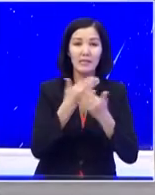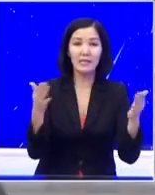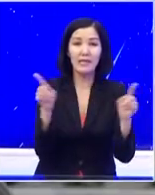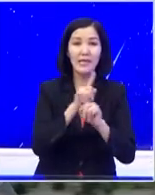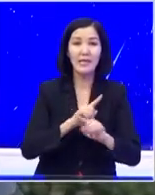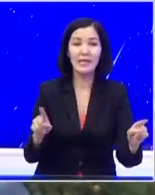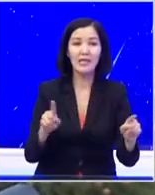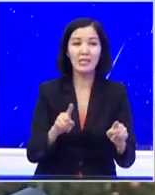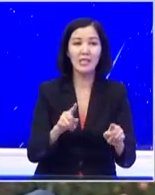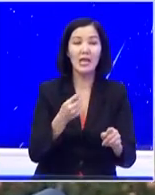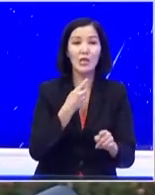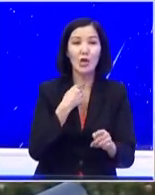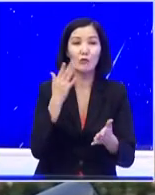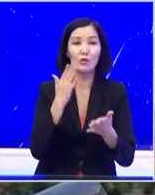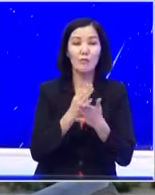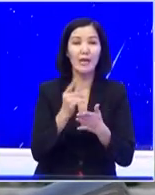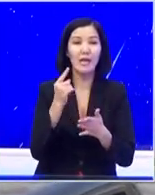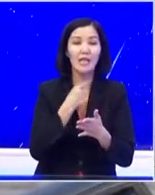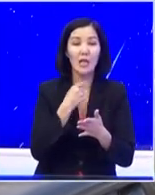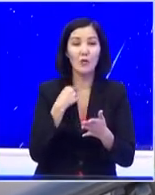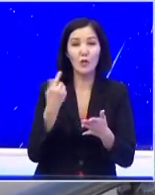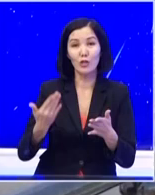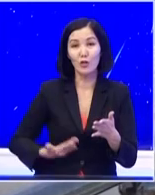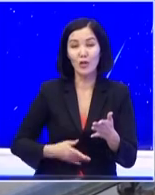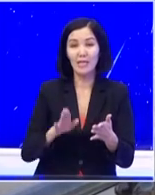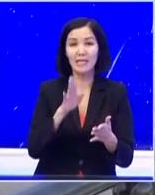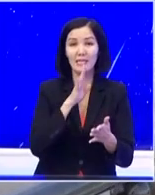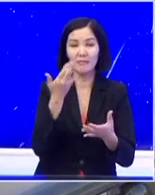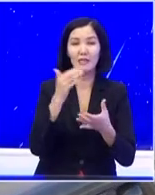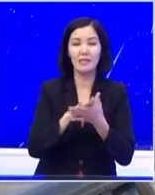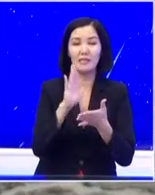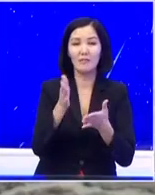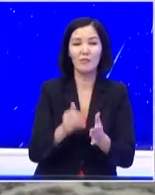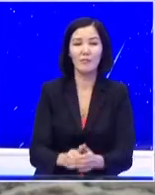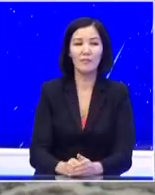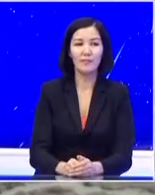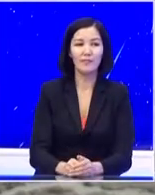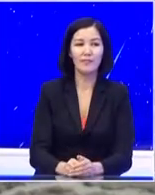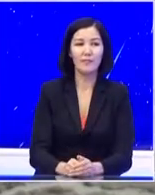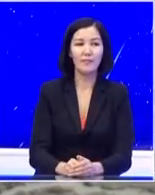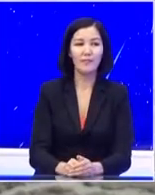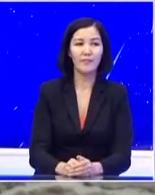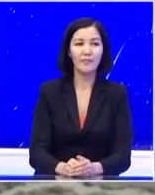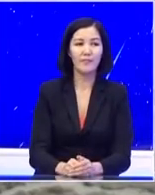ерекше сопрано дауысты талдықорғанды кішкентай бүлдіршінмен таныстыратын болам.